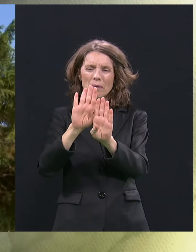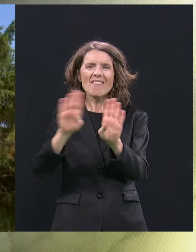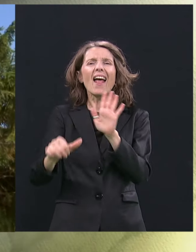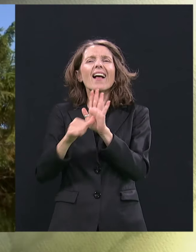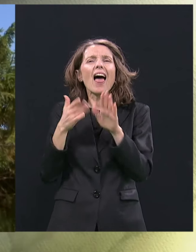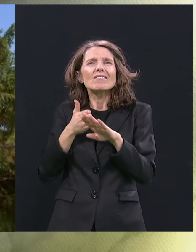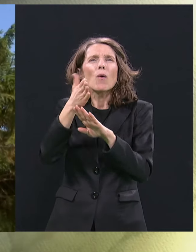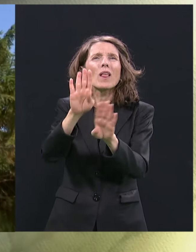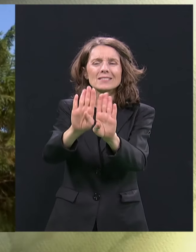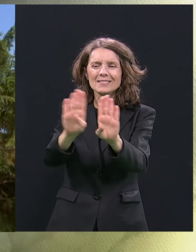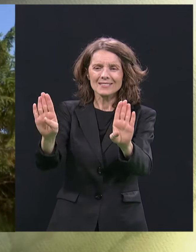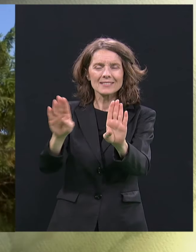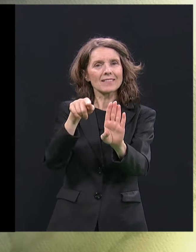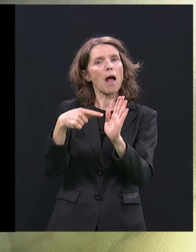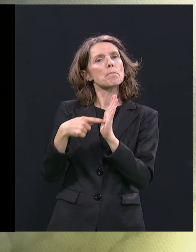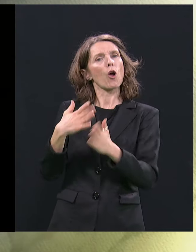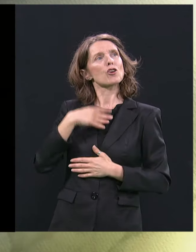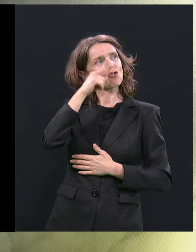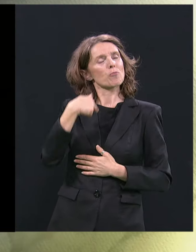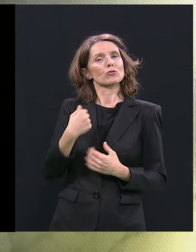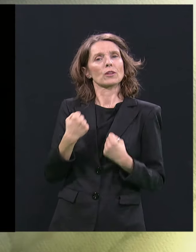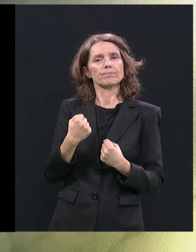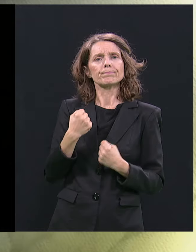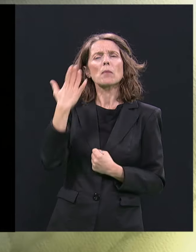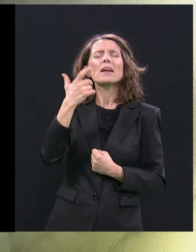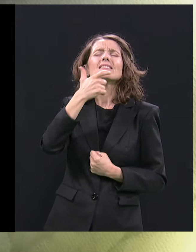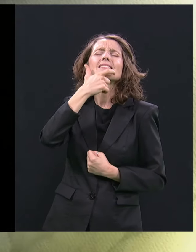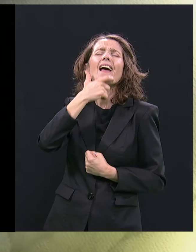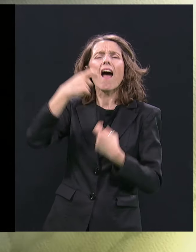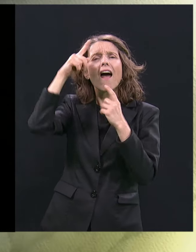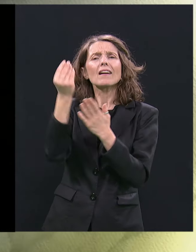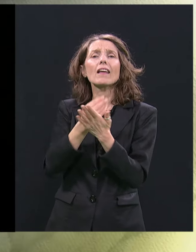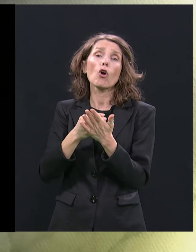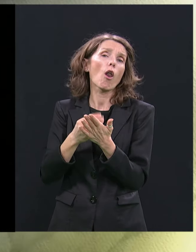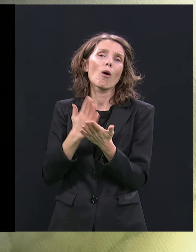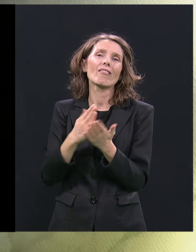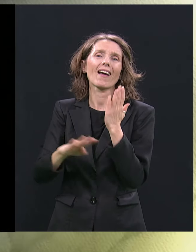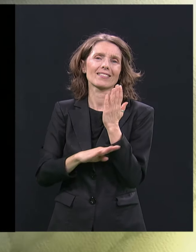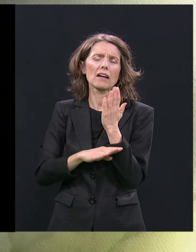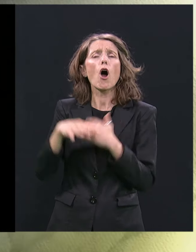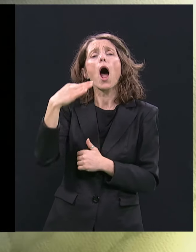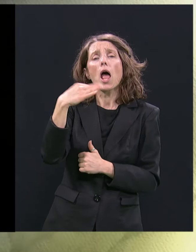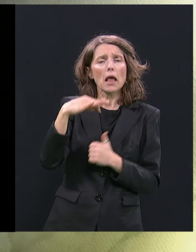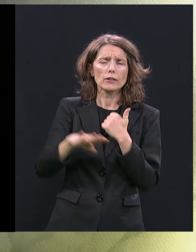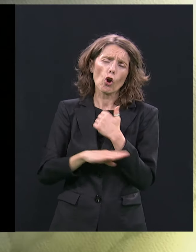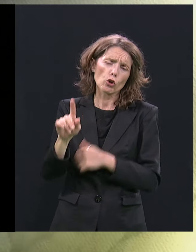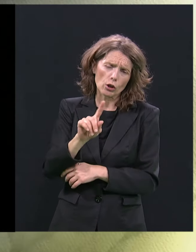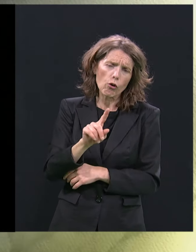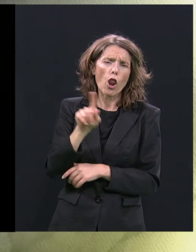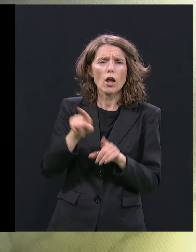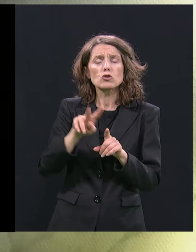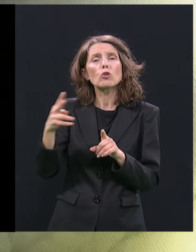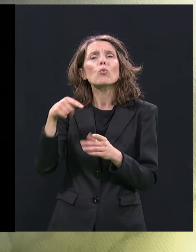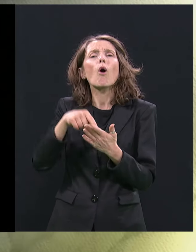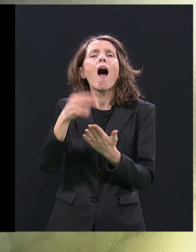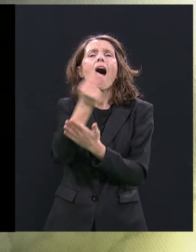opštine. Najstarije ikone izrađivane su na drvetu. To nije bio jedini materijal na kojima su oslikavani likovi Isusa